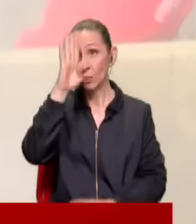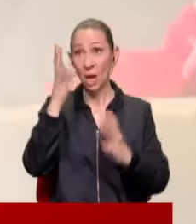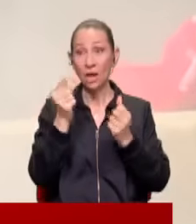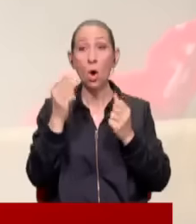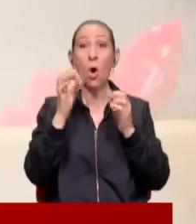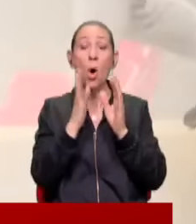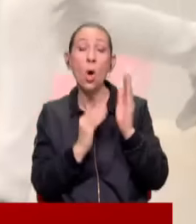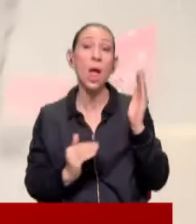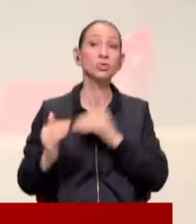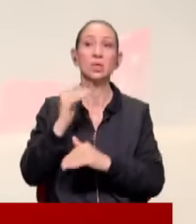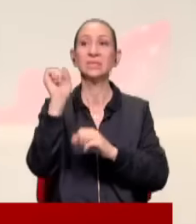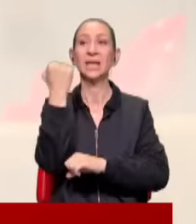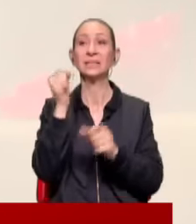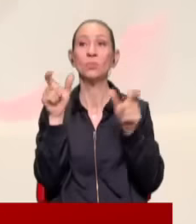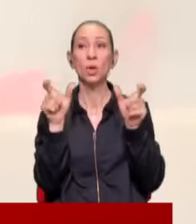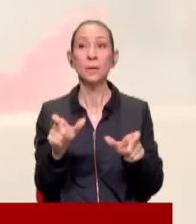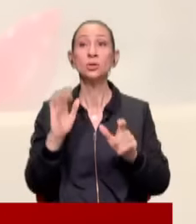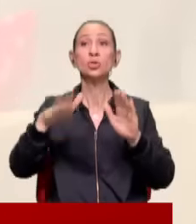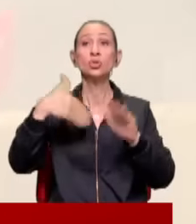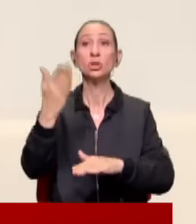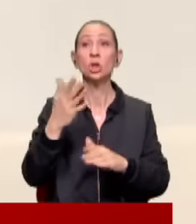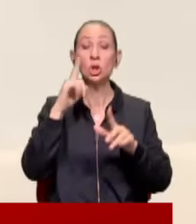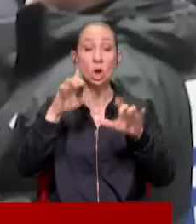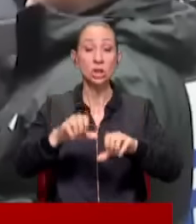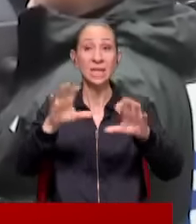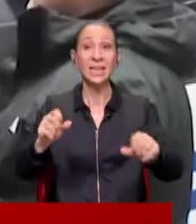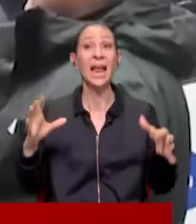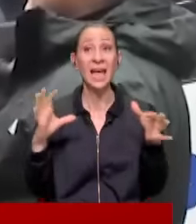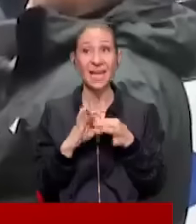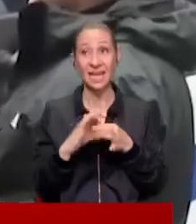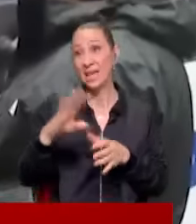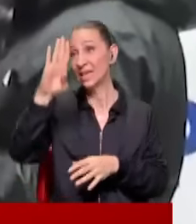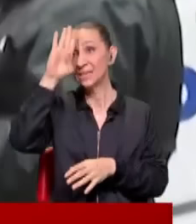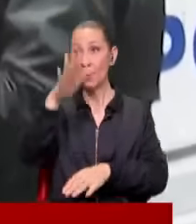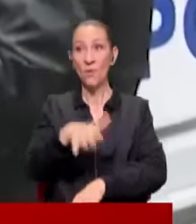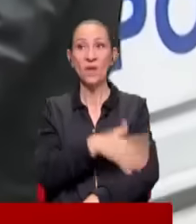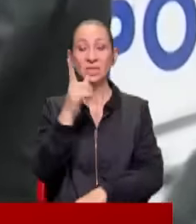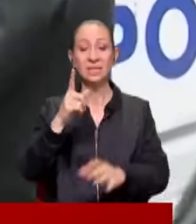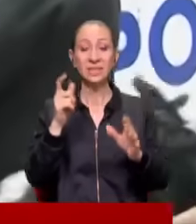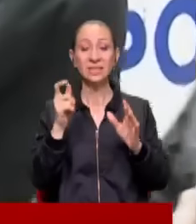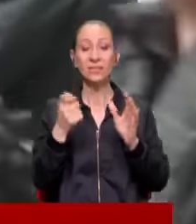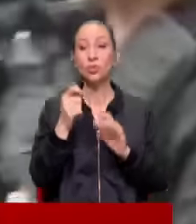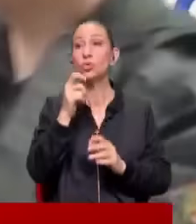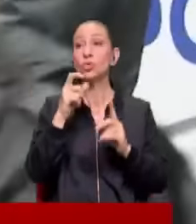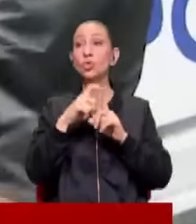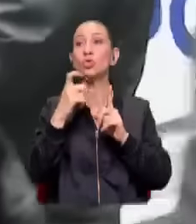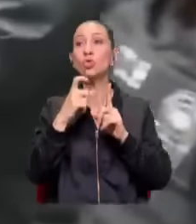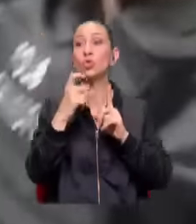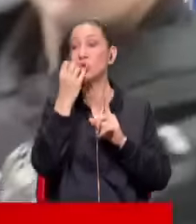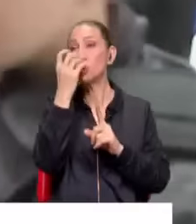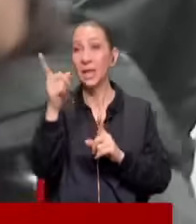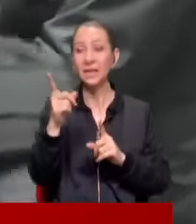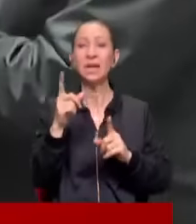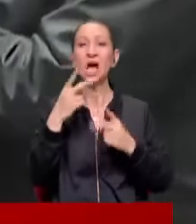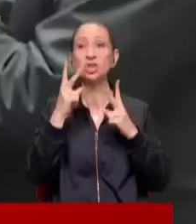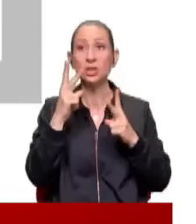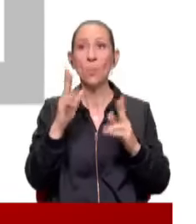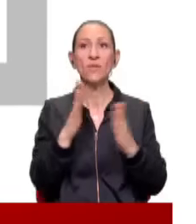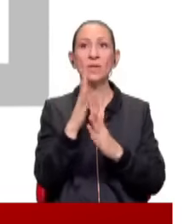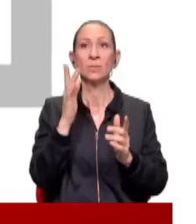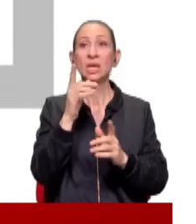alınan olağanüstü Taksim önlemleri ve sonrasındaki gözaltılarla ilgili İstanbul Valisi Davut Gül'den gelen açıklama da muhalefetin tepkisini